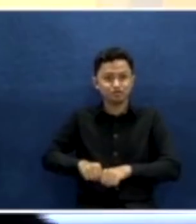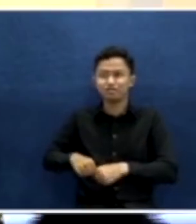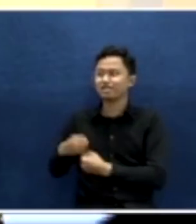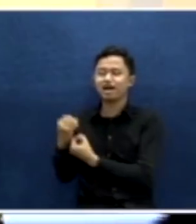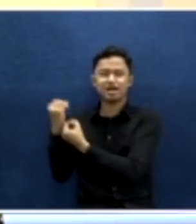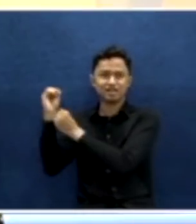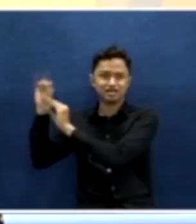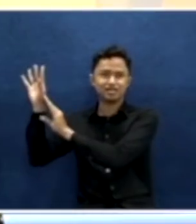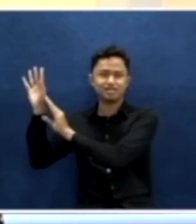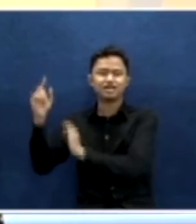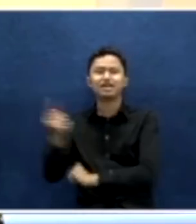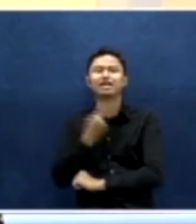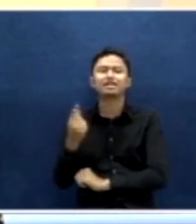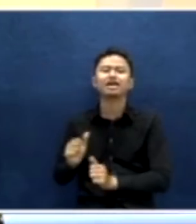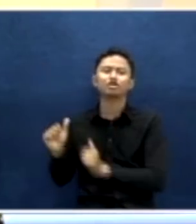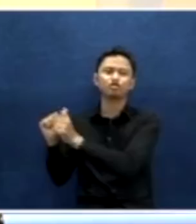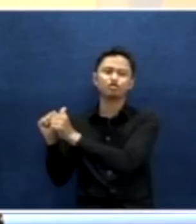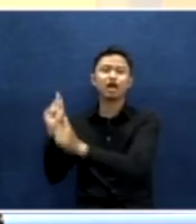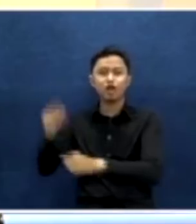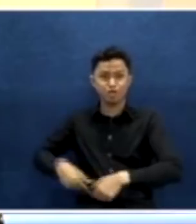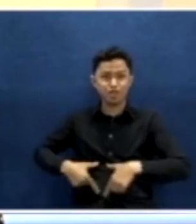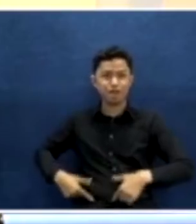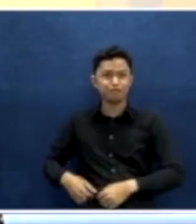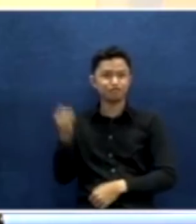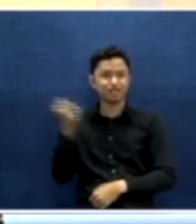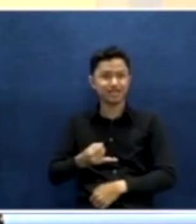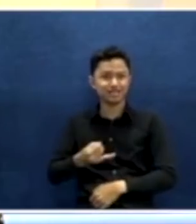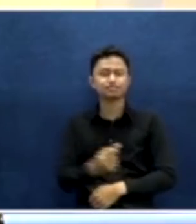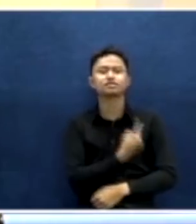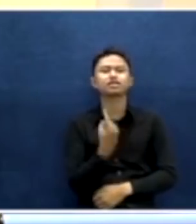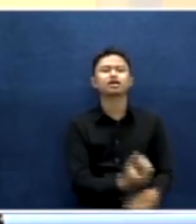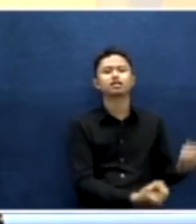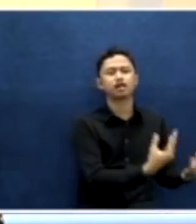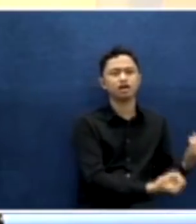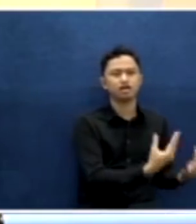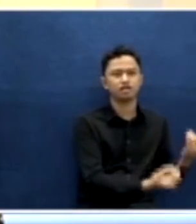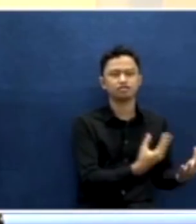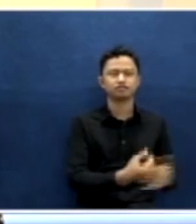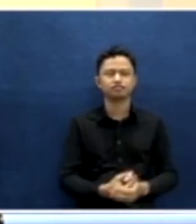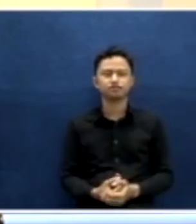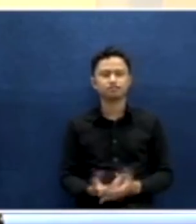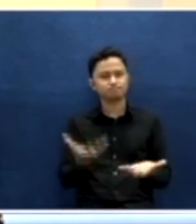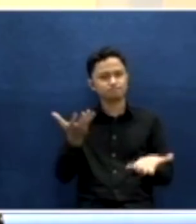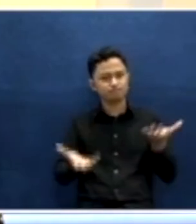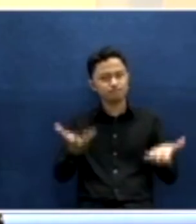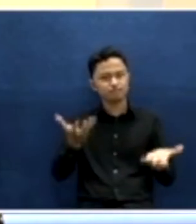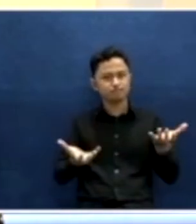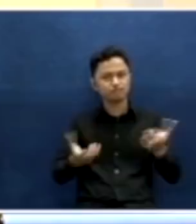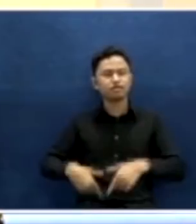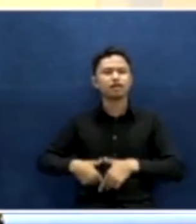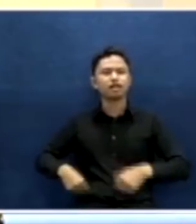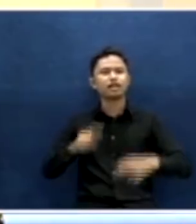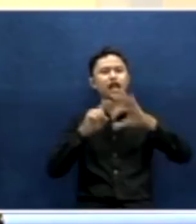berpengaruh besar untuk mempengaruhi suaminya di dalam makanan yang halal istri itu harus berkata sama suaminya sebelum